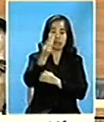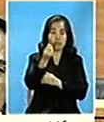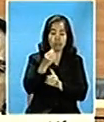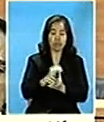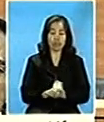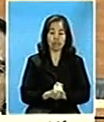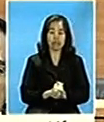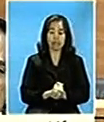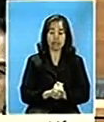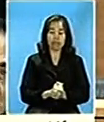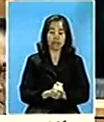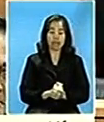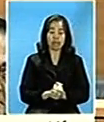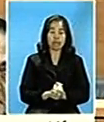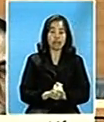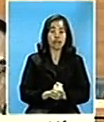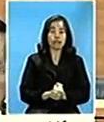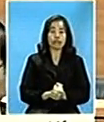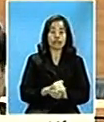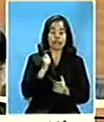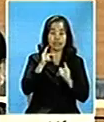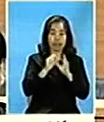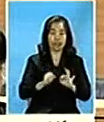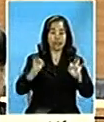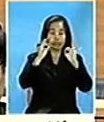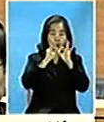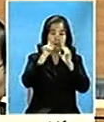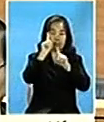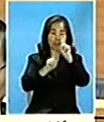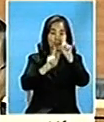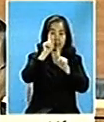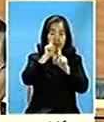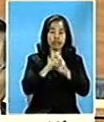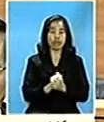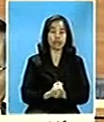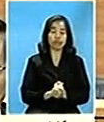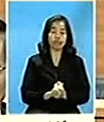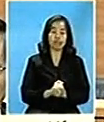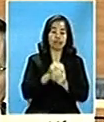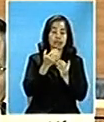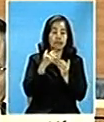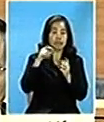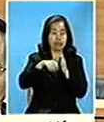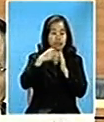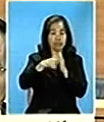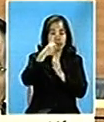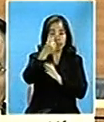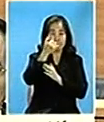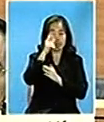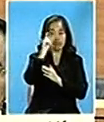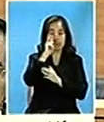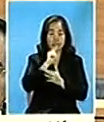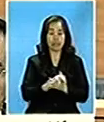ะนั่นแหละคือสิ่งที่จะเป็นตัวชี้วัดว่าผลลัพธ์ของท่านจะออกมาเป็นอย่างไรนะ